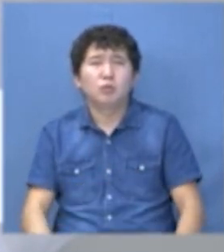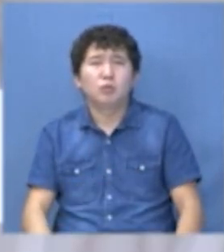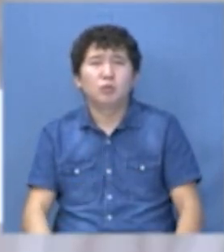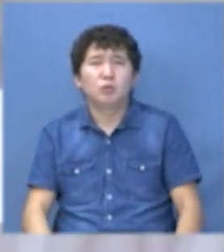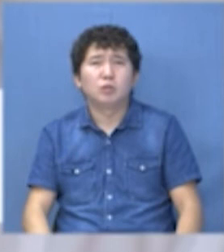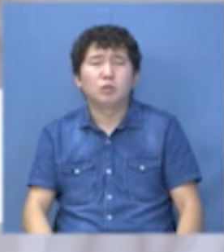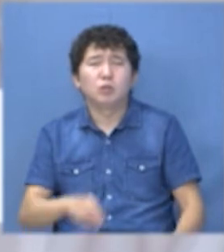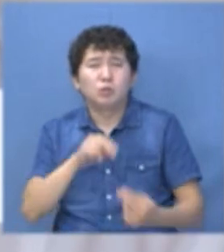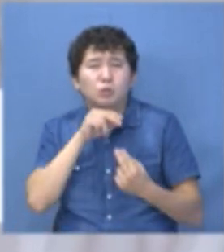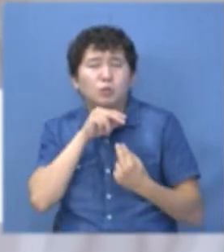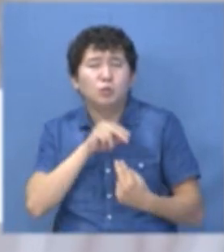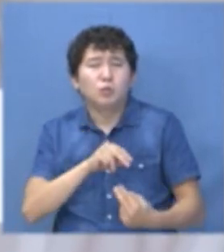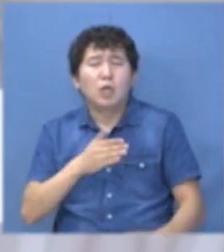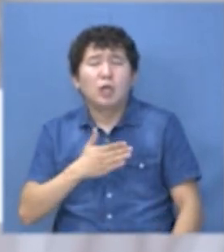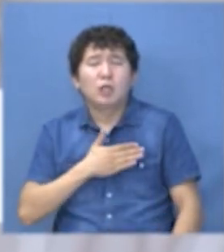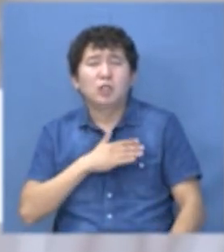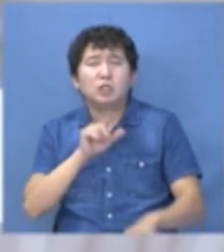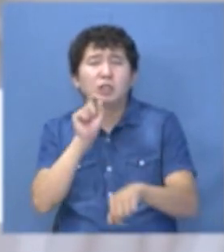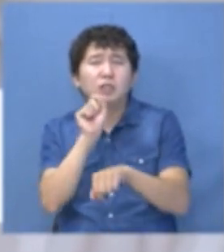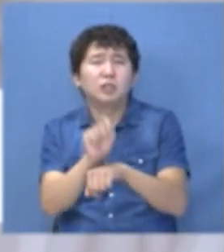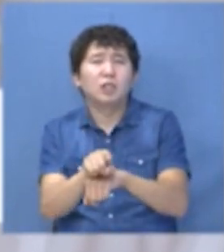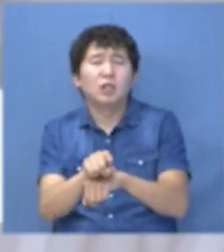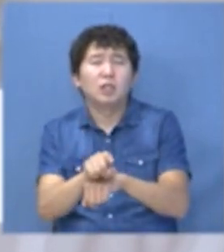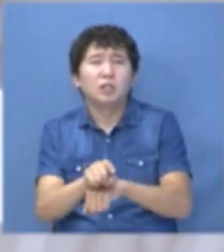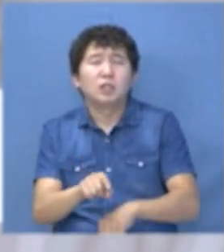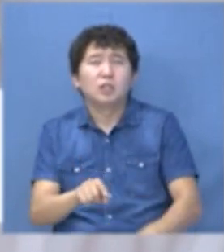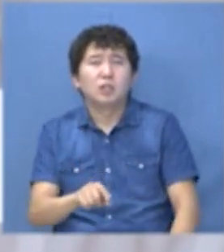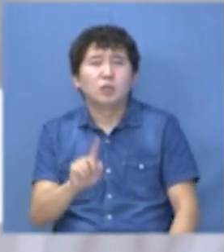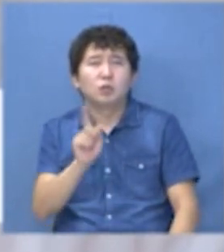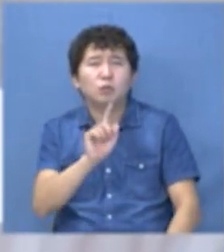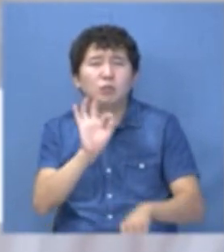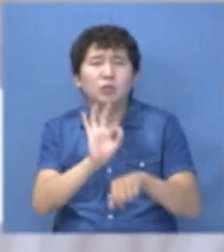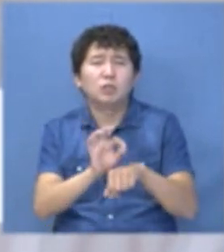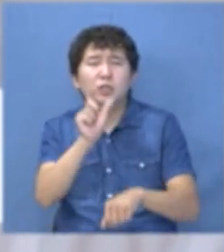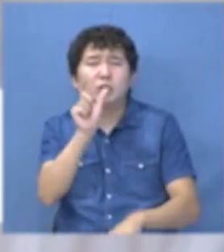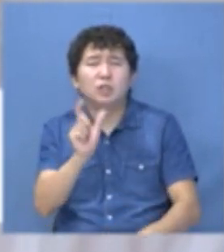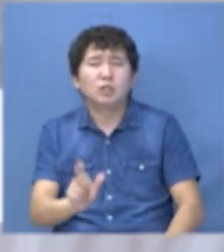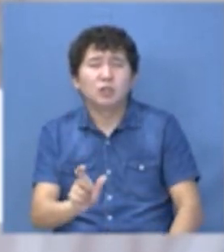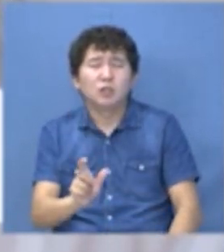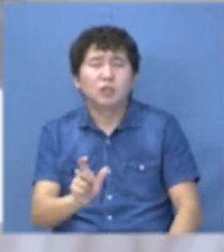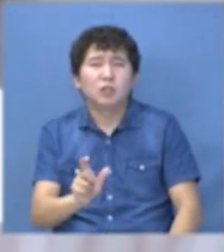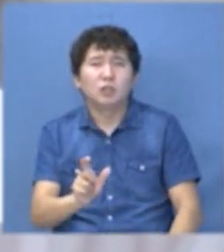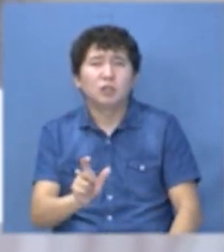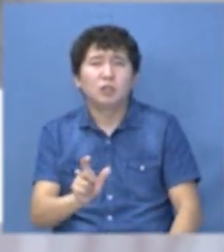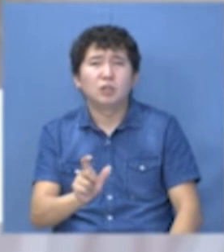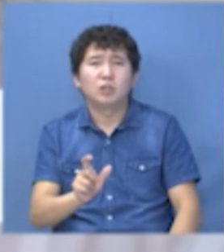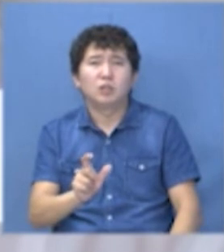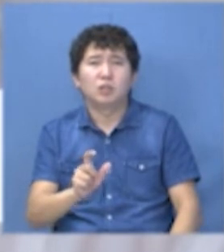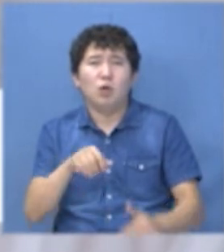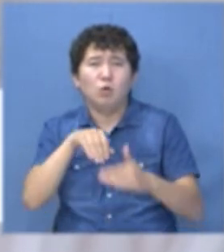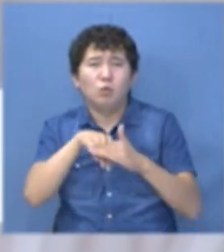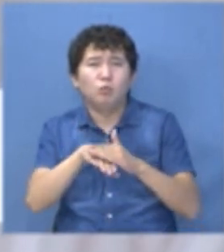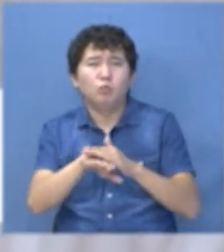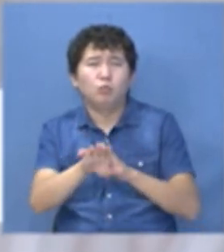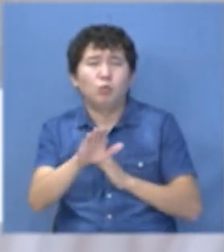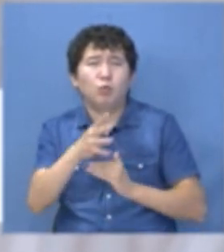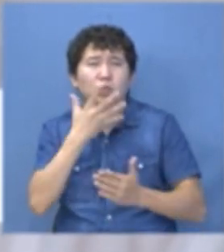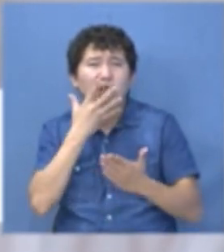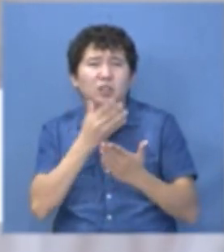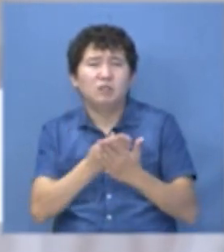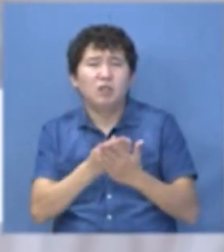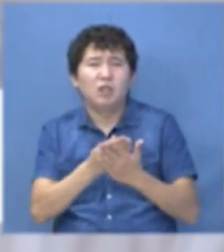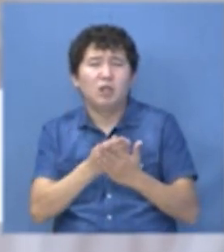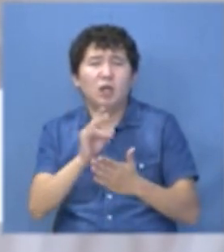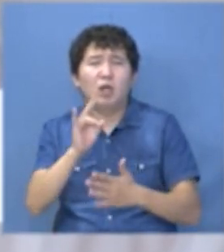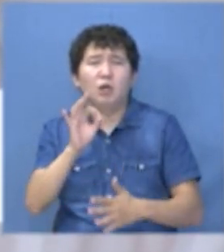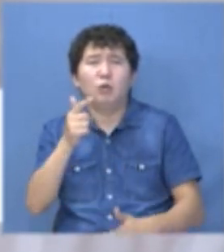труде. Наша задача, чтобы пациент по возможности ушел с нашего отделения на своих ногах.